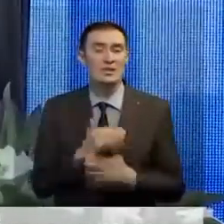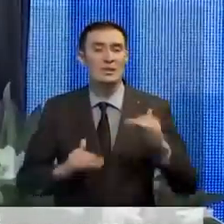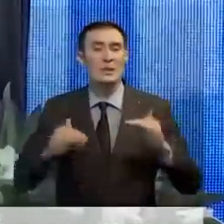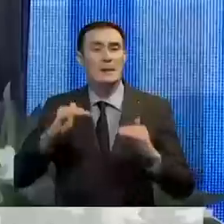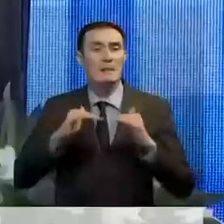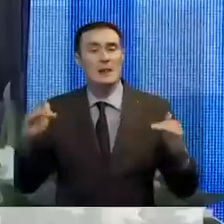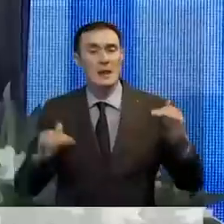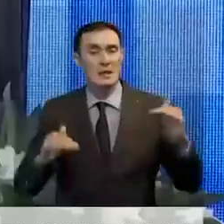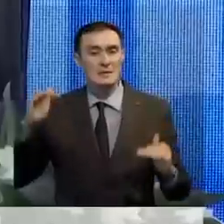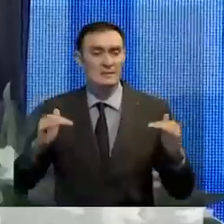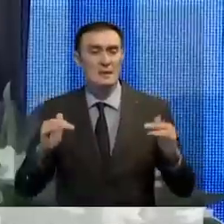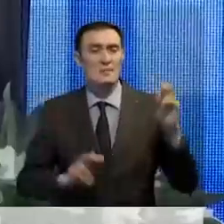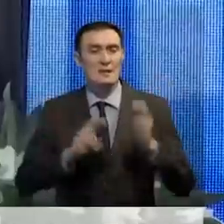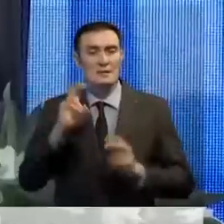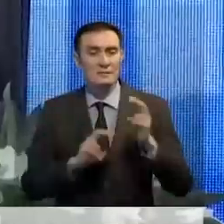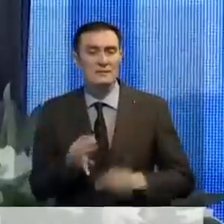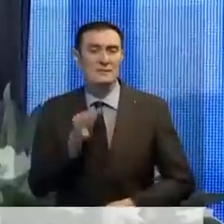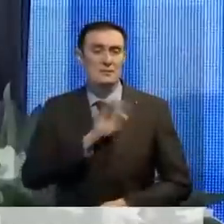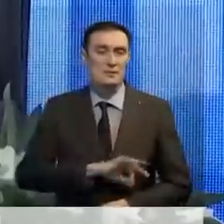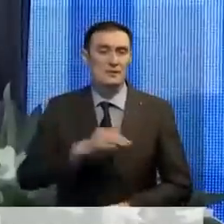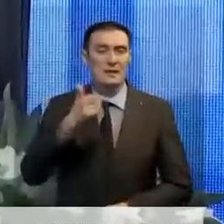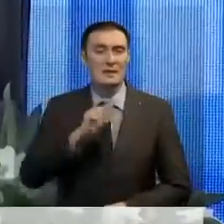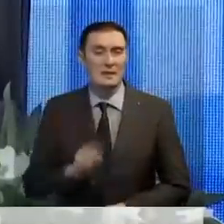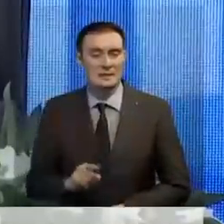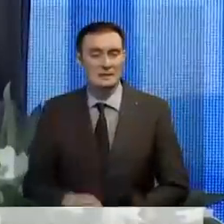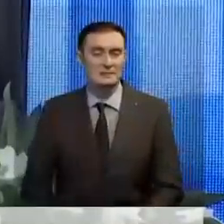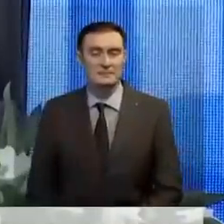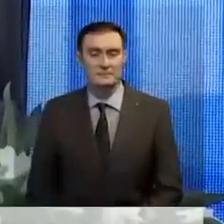между производством и потреблением природного газа.